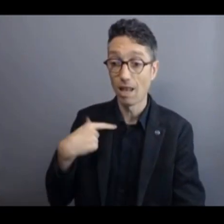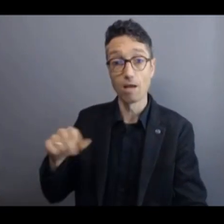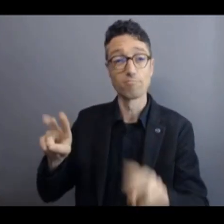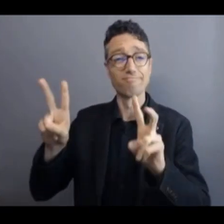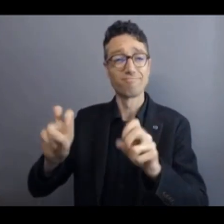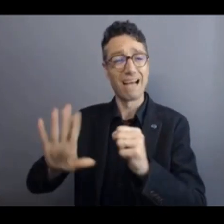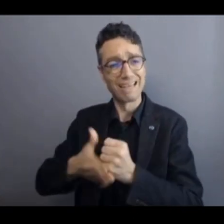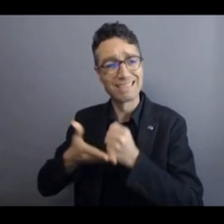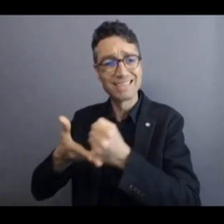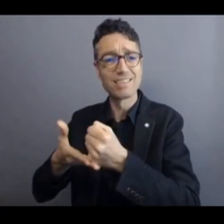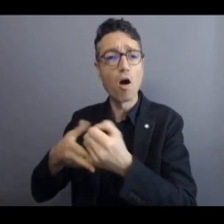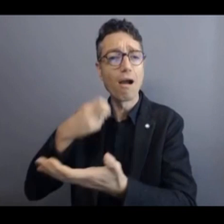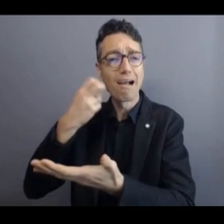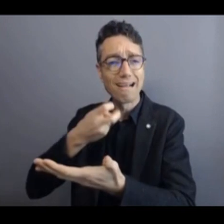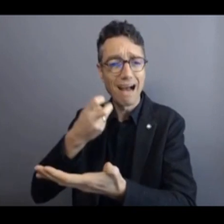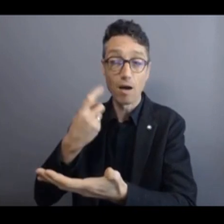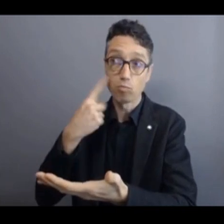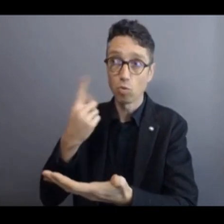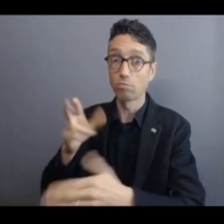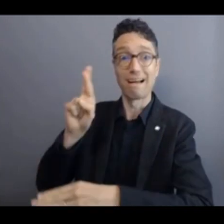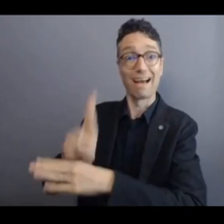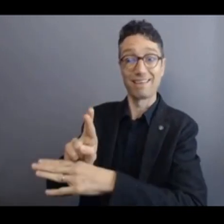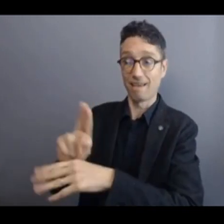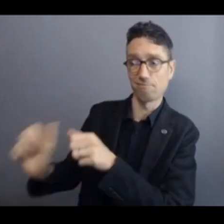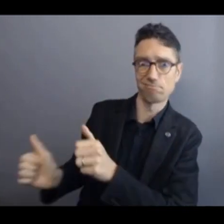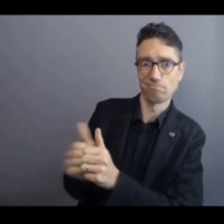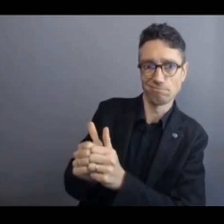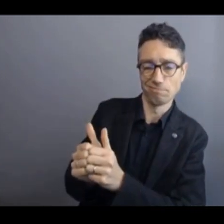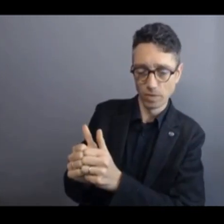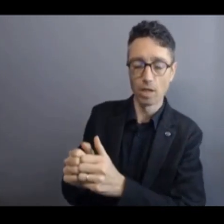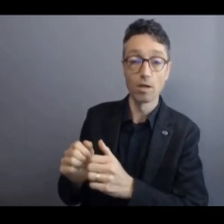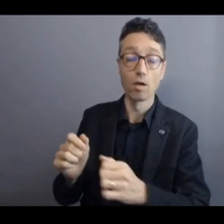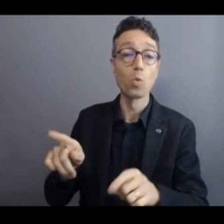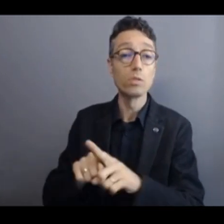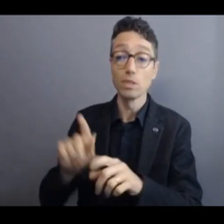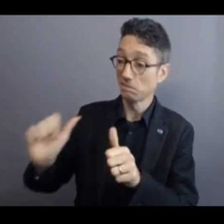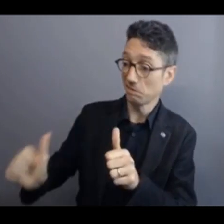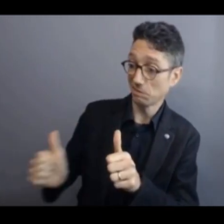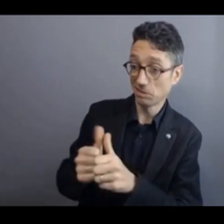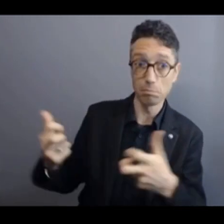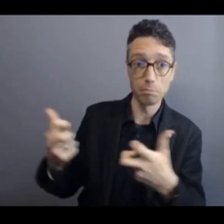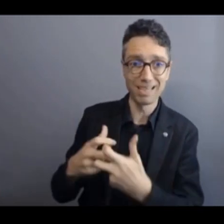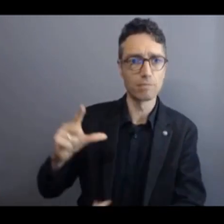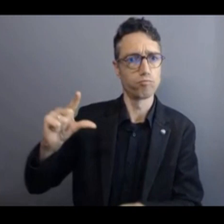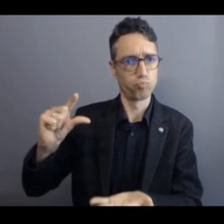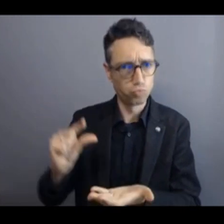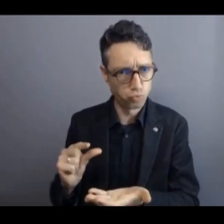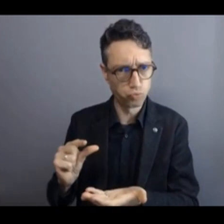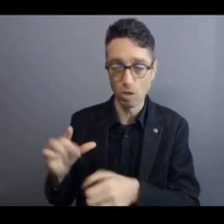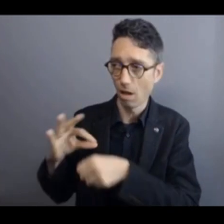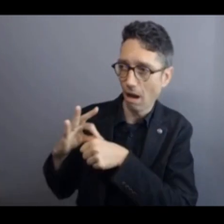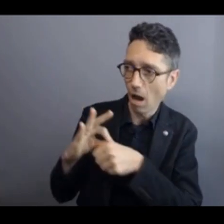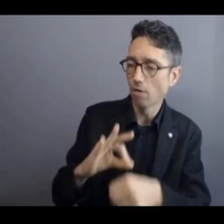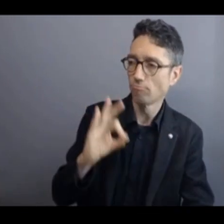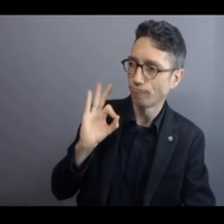assistance. C'est la possibilité d'avoir un accompagnateur à tarif réduit pour pouvoir être accompagné. Et donc là, on retourne sur l'humain. Et